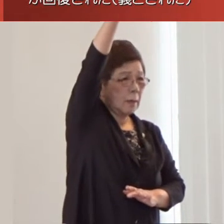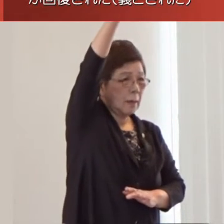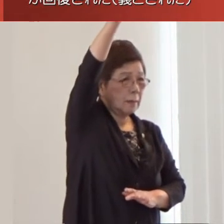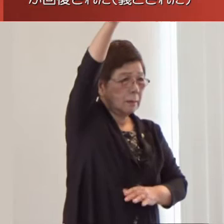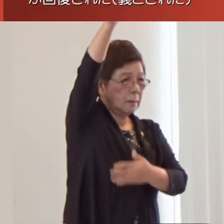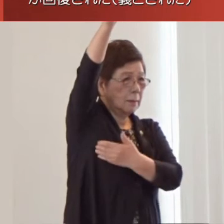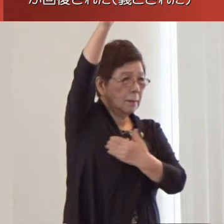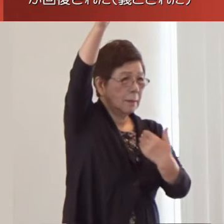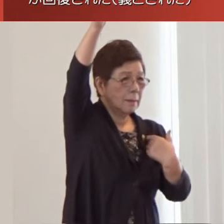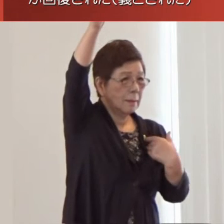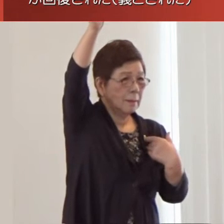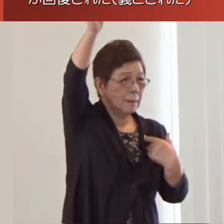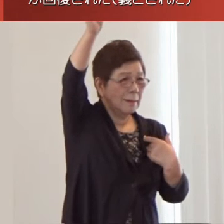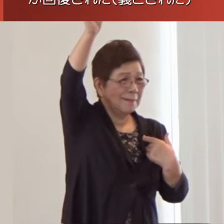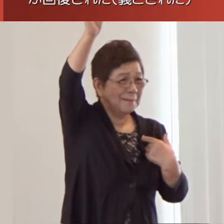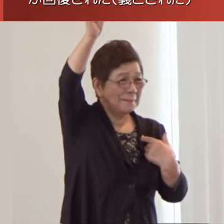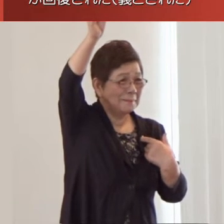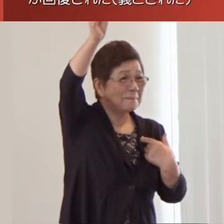安心して